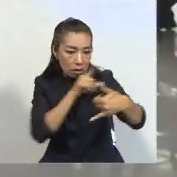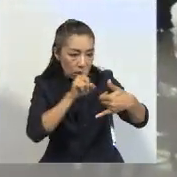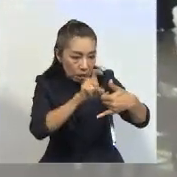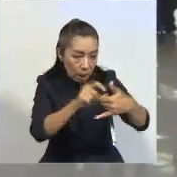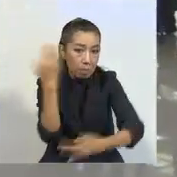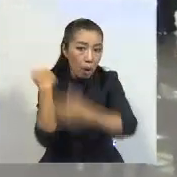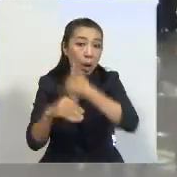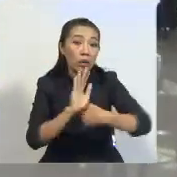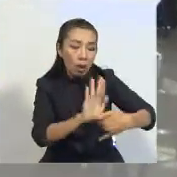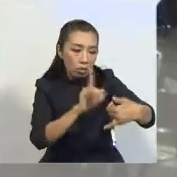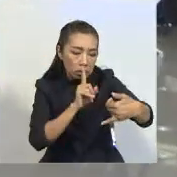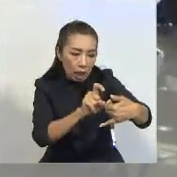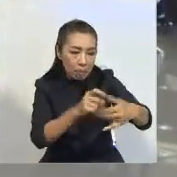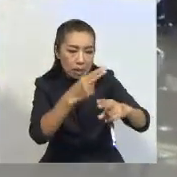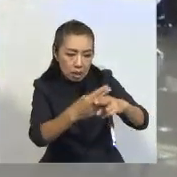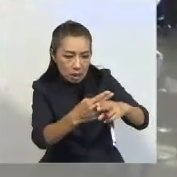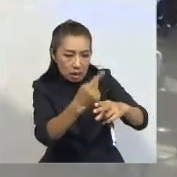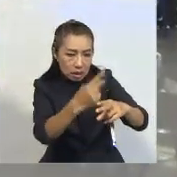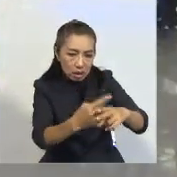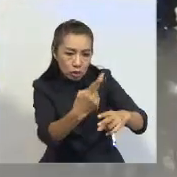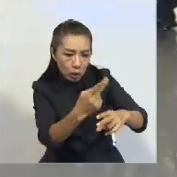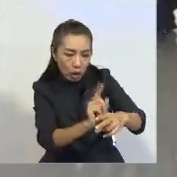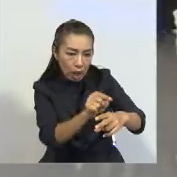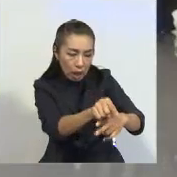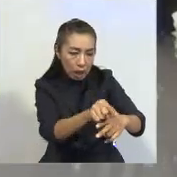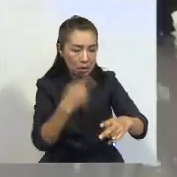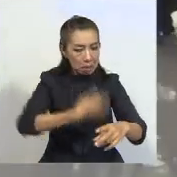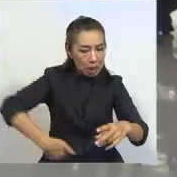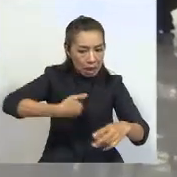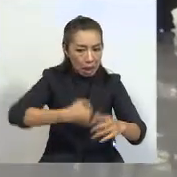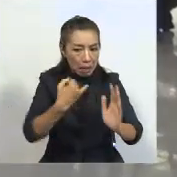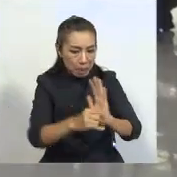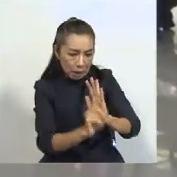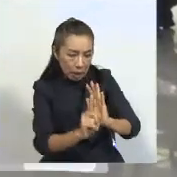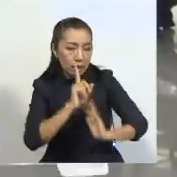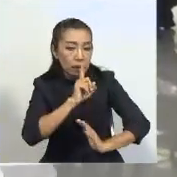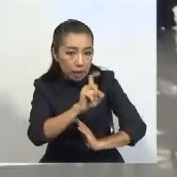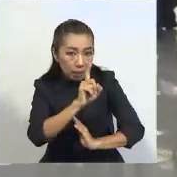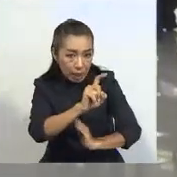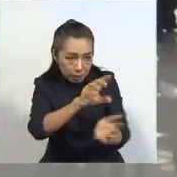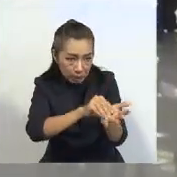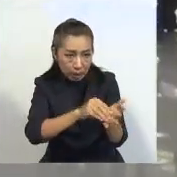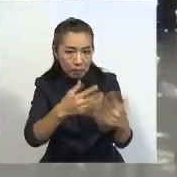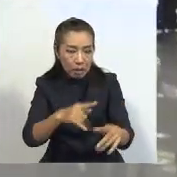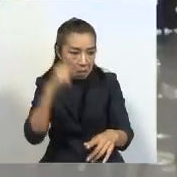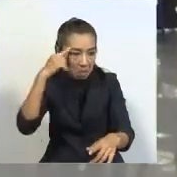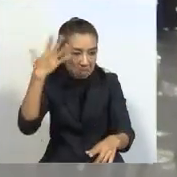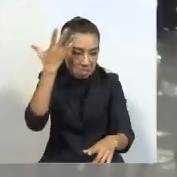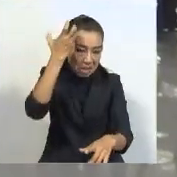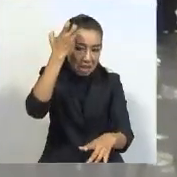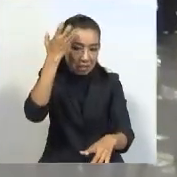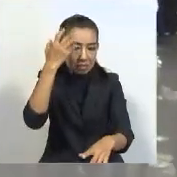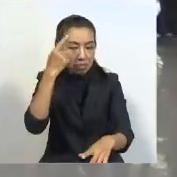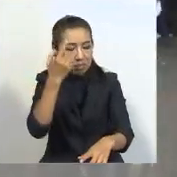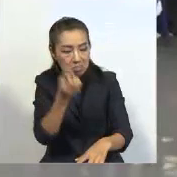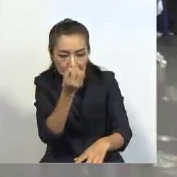ครับว่าชื่ออะไรมีอาการผิดปกติทางร่างกายหรือไม่แล้วก็มีระดับความเครียดเป็นยังไงจาก